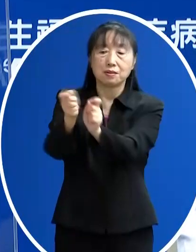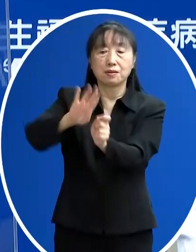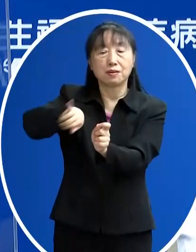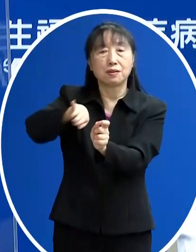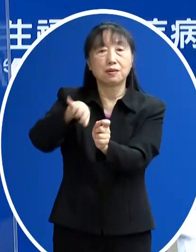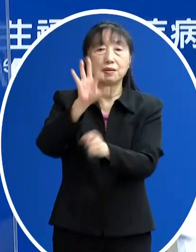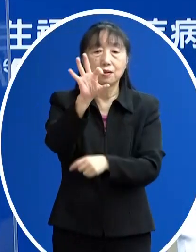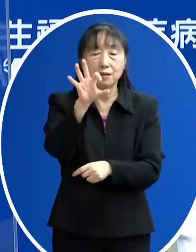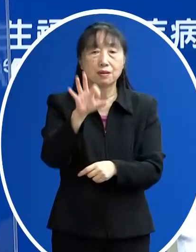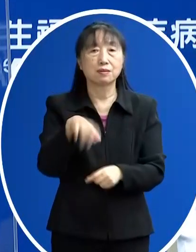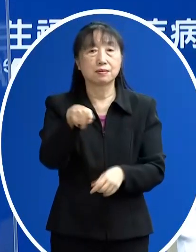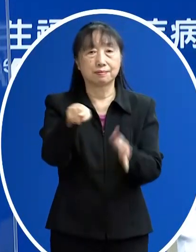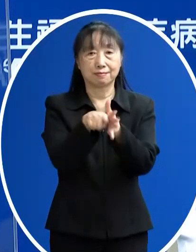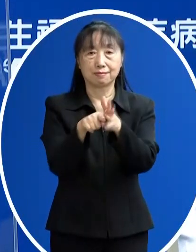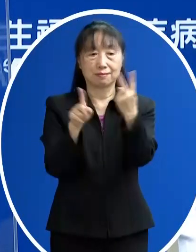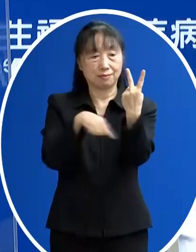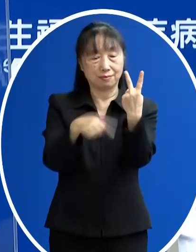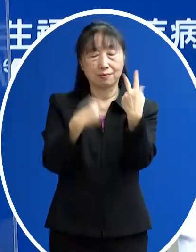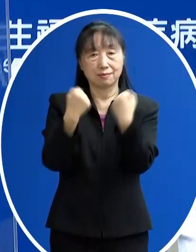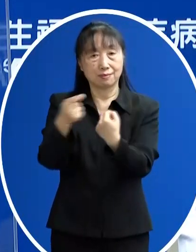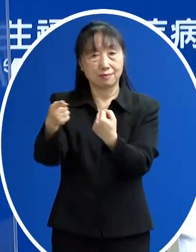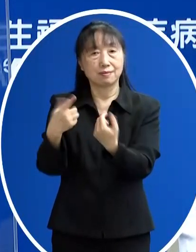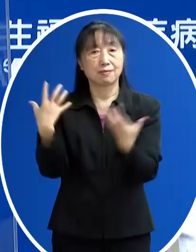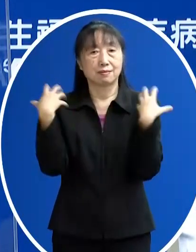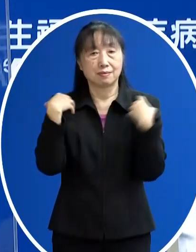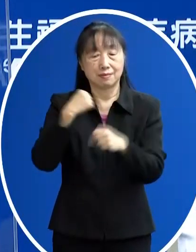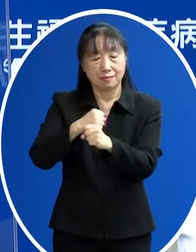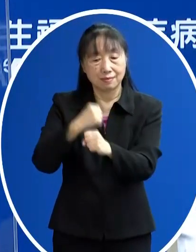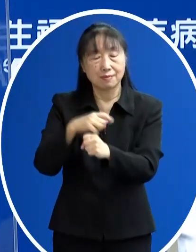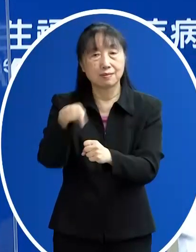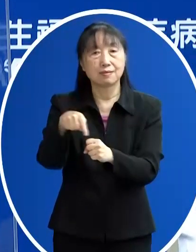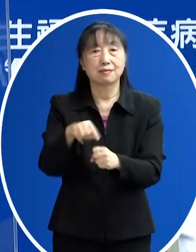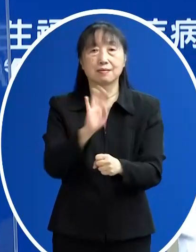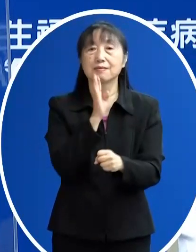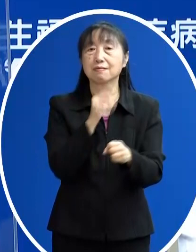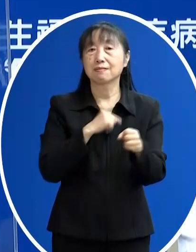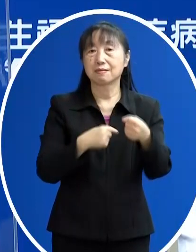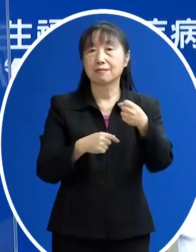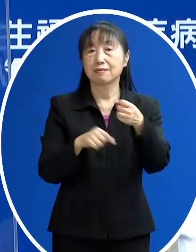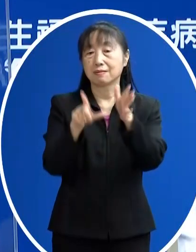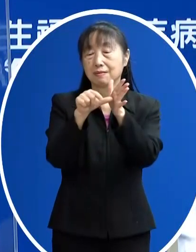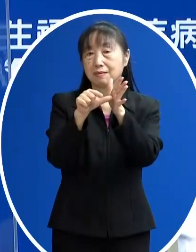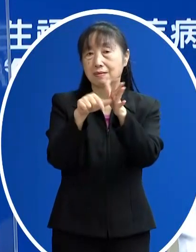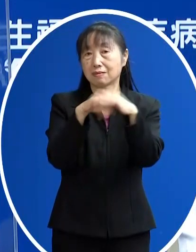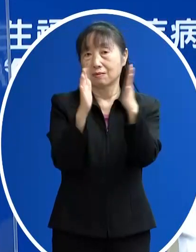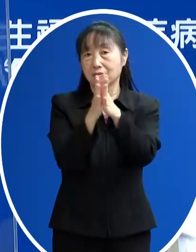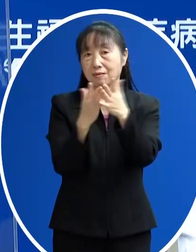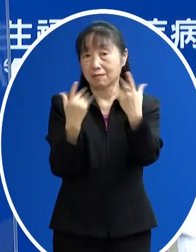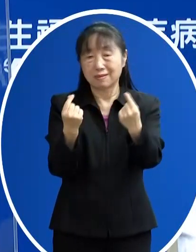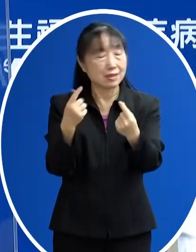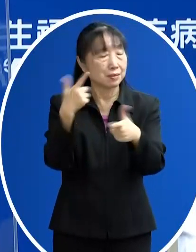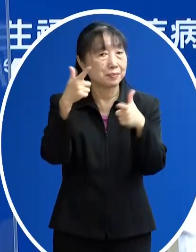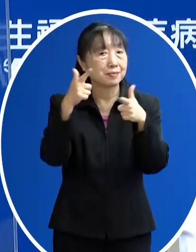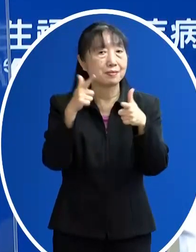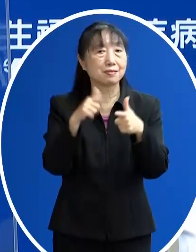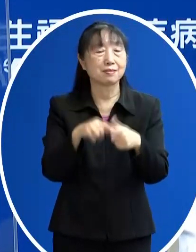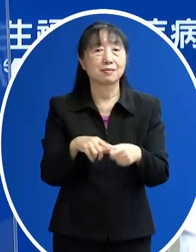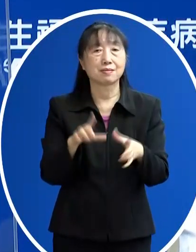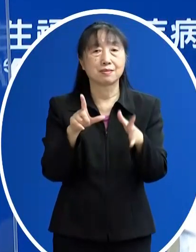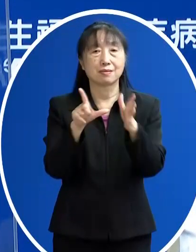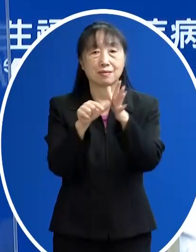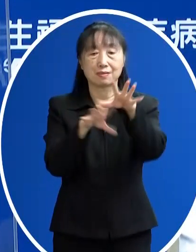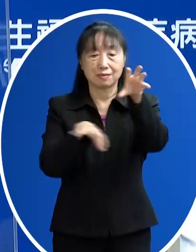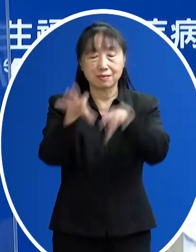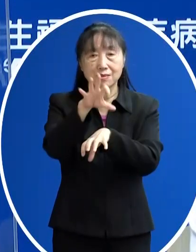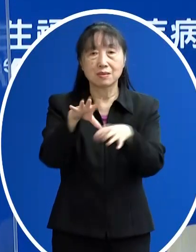他们两位都有同时在那边做服务。不过，哦，时间上并没有直接的重叠，哦，所以有怀疑，哈，